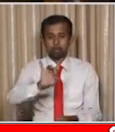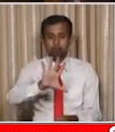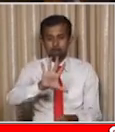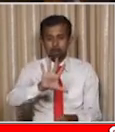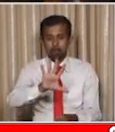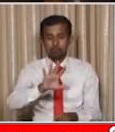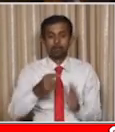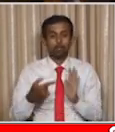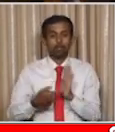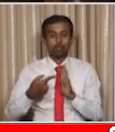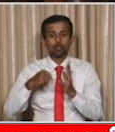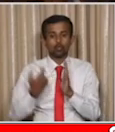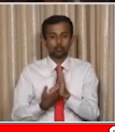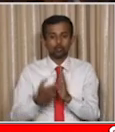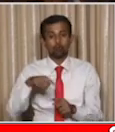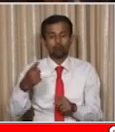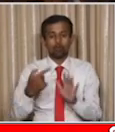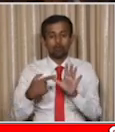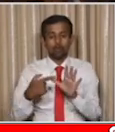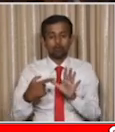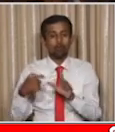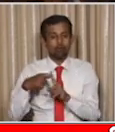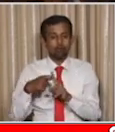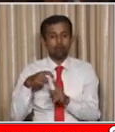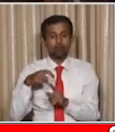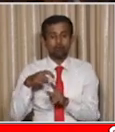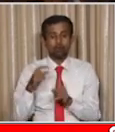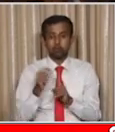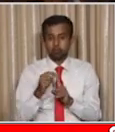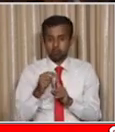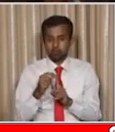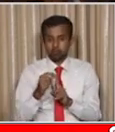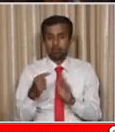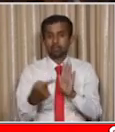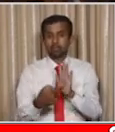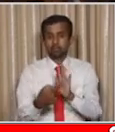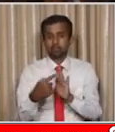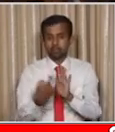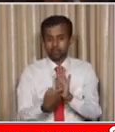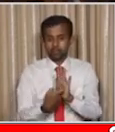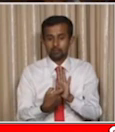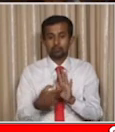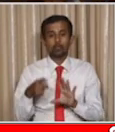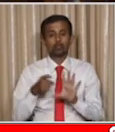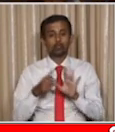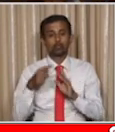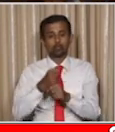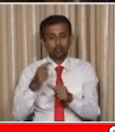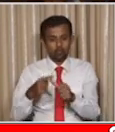இருக்கின்ற அனிச்சங்குளம், பாரதி நகர், புகழேந்தி நகர், திருநகர், ஜோகபுரம் மத்தி, ஜோகபுரம்